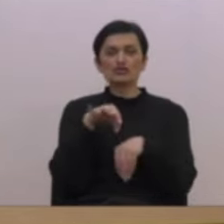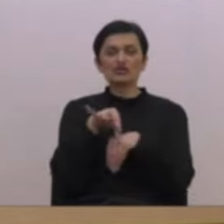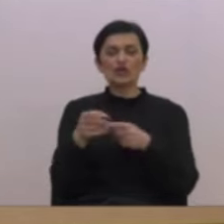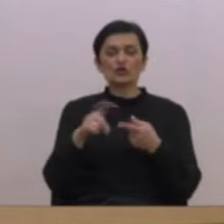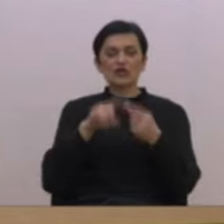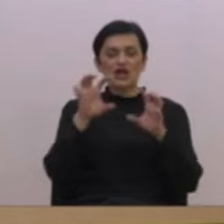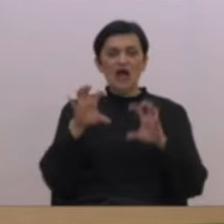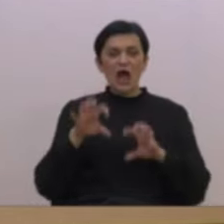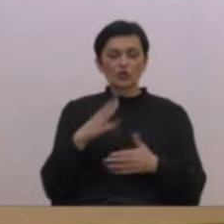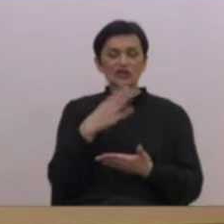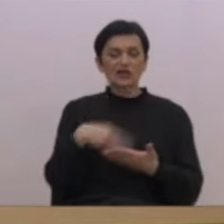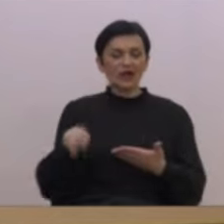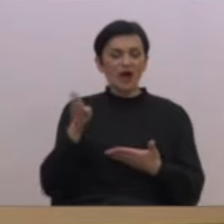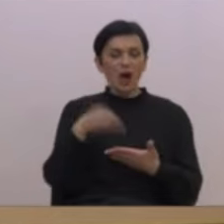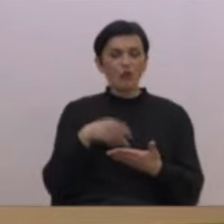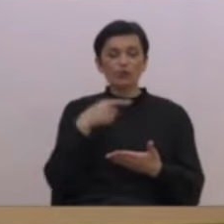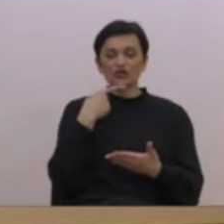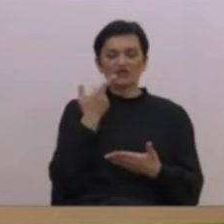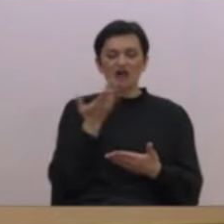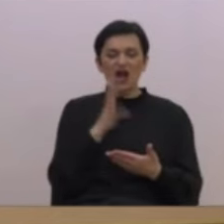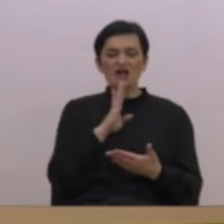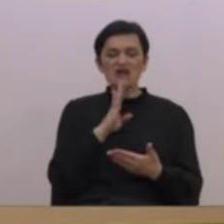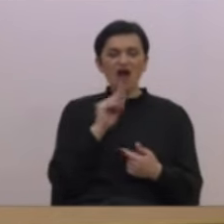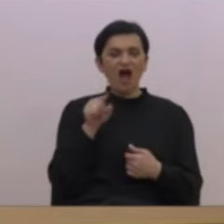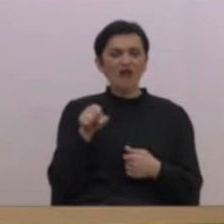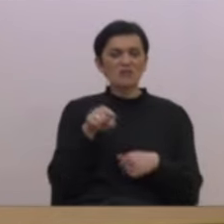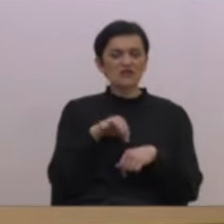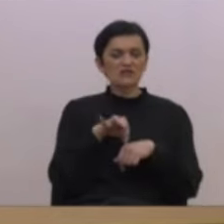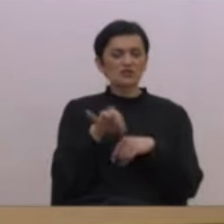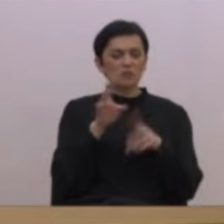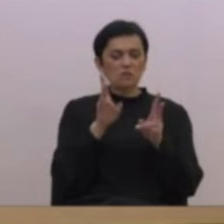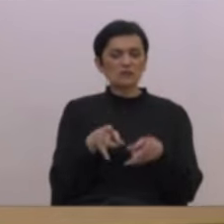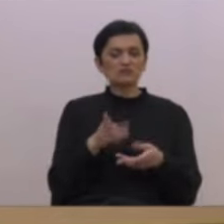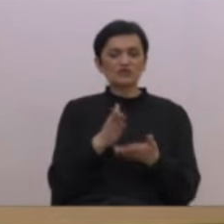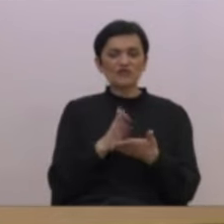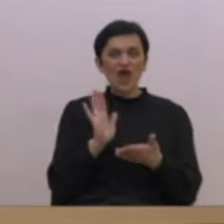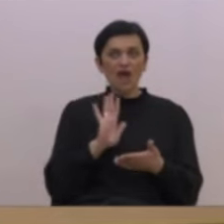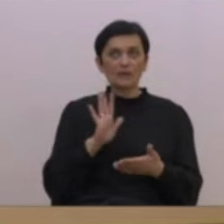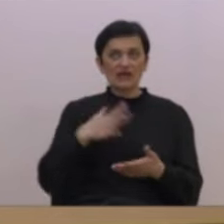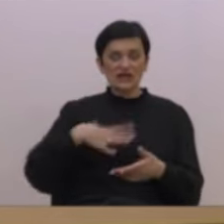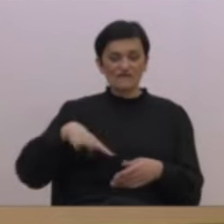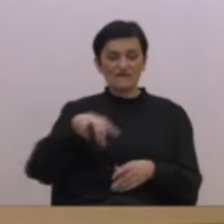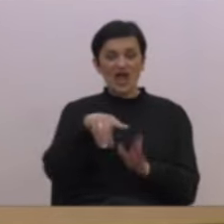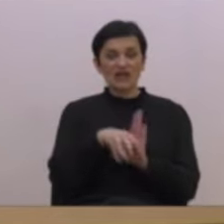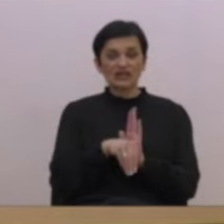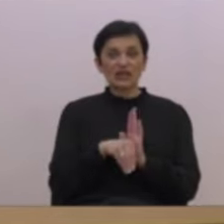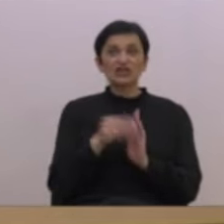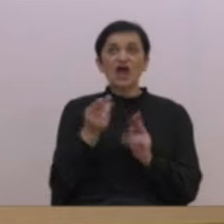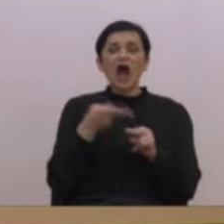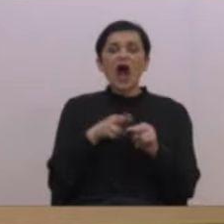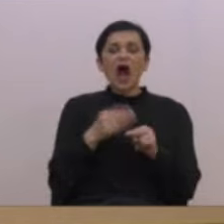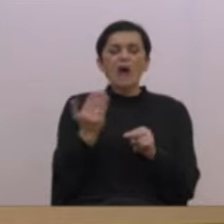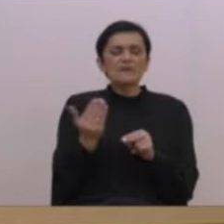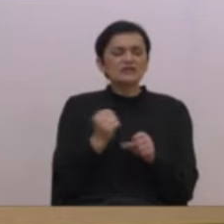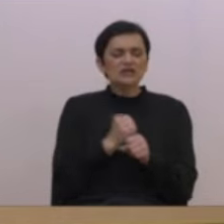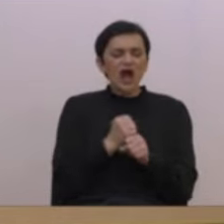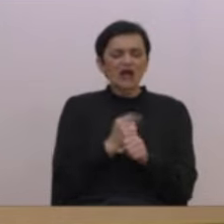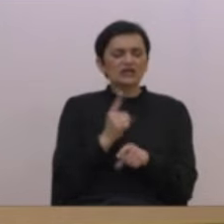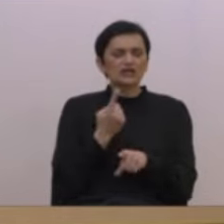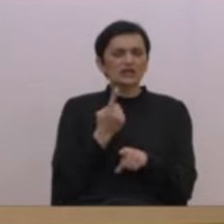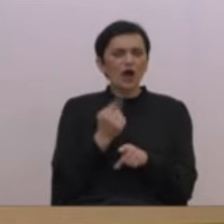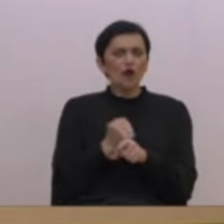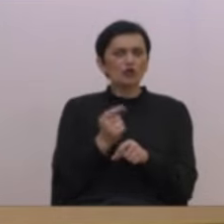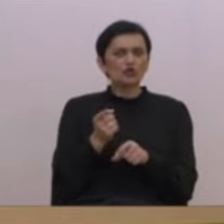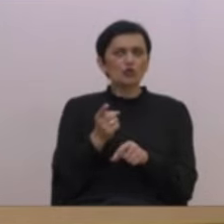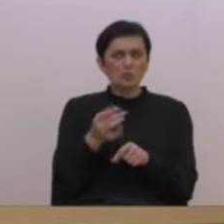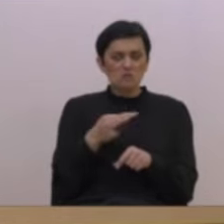შესახებ კანონი და თქვათ, რომ საერთოდ ქალები არ არიან ძალადობის მსხვერპლი ამ ქვეყანაში. Radgir ამის გაკეთება, ეს